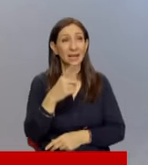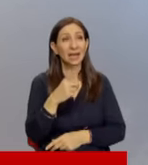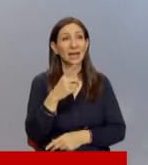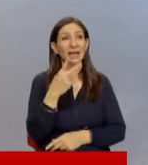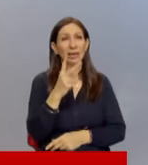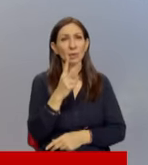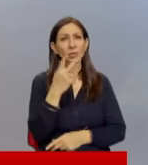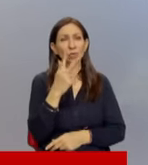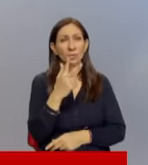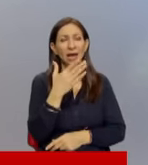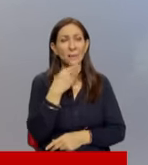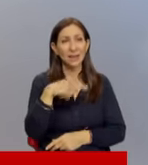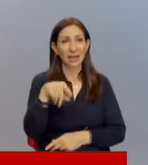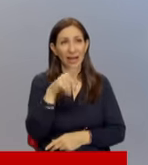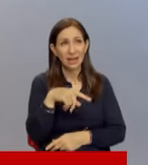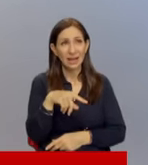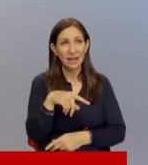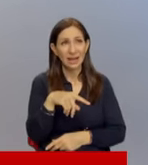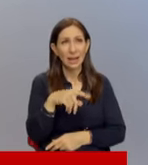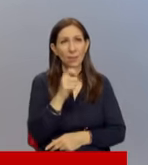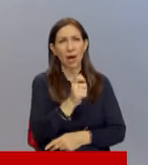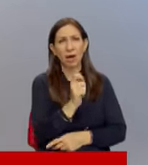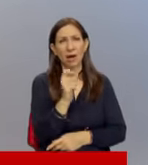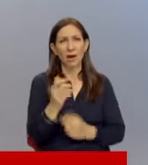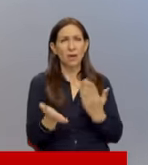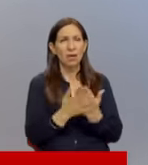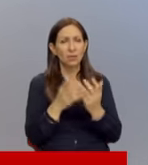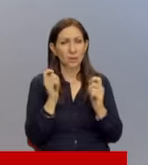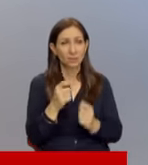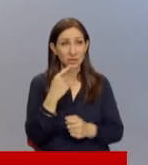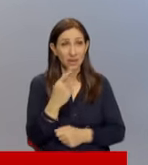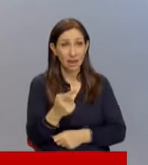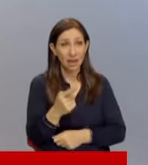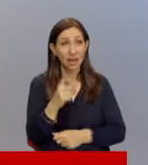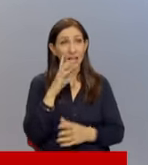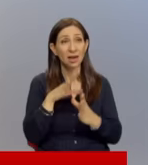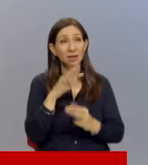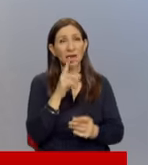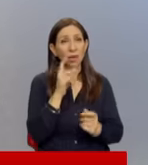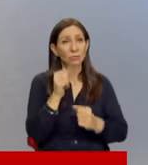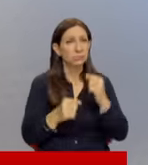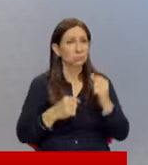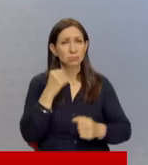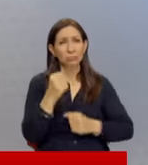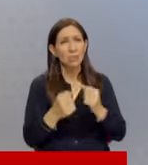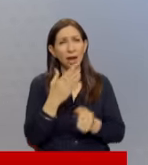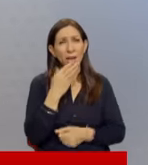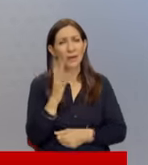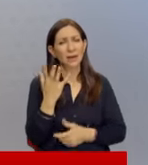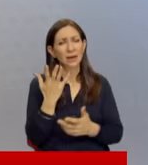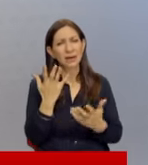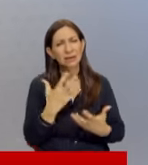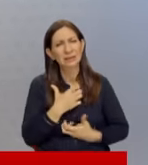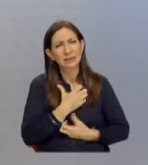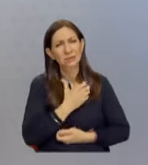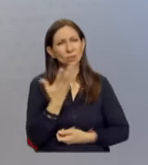bin lira, 3 bin lira emeklilere para verilecek, yardım yapılacak diye insanlar oraya koştu. Çok emekliyi fena, ne hale çok düşürdüler